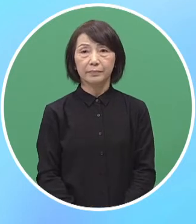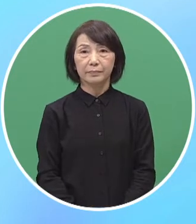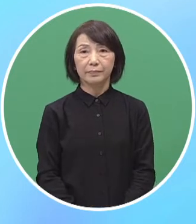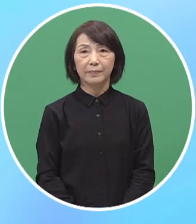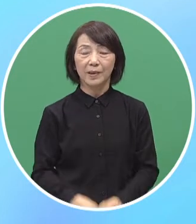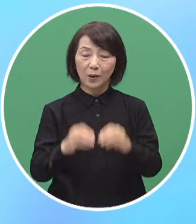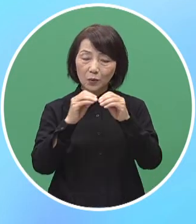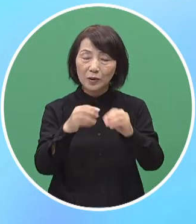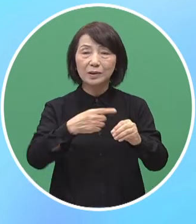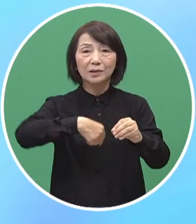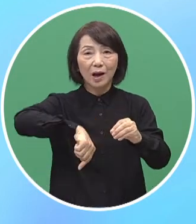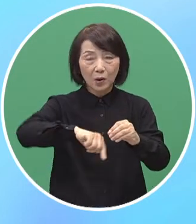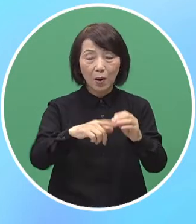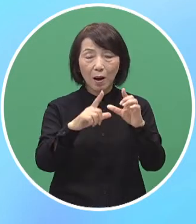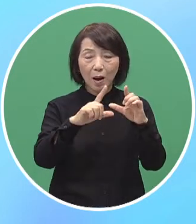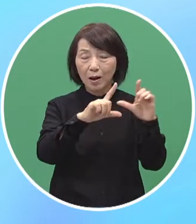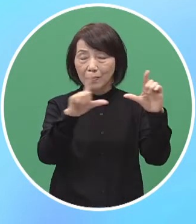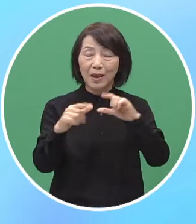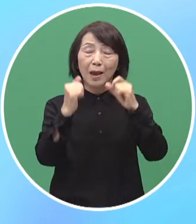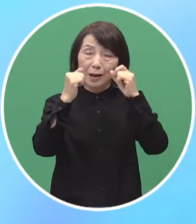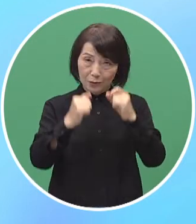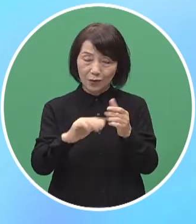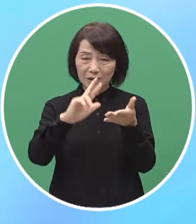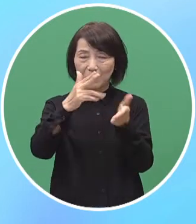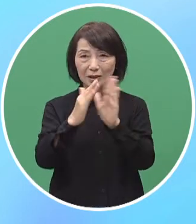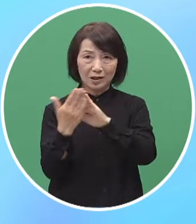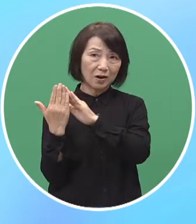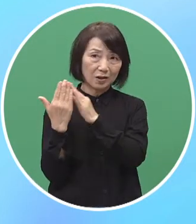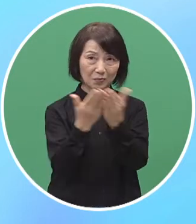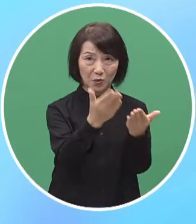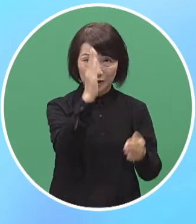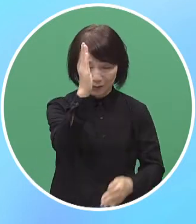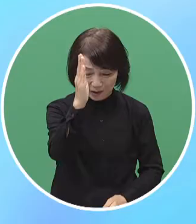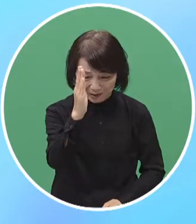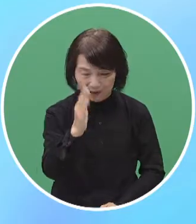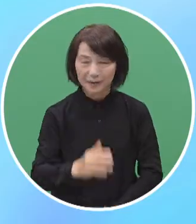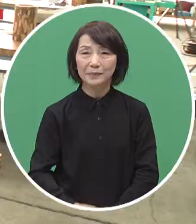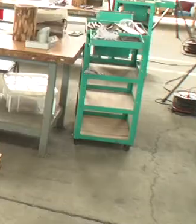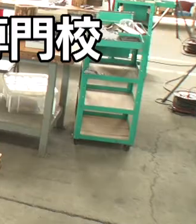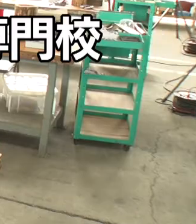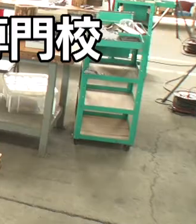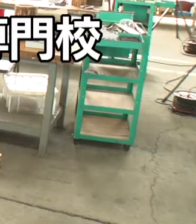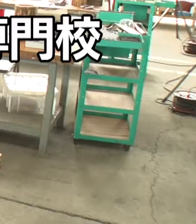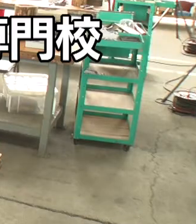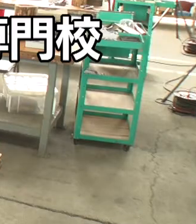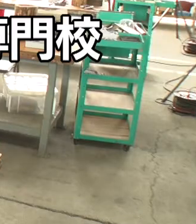詳しくはお住まいの市町村までお問い合わせください。